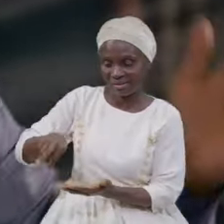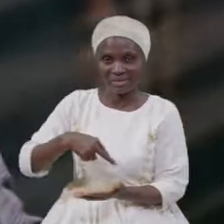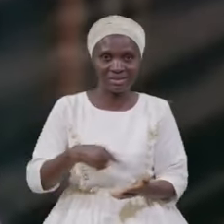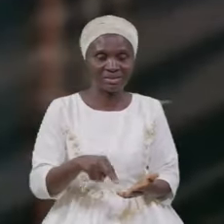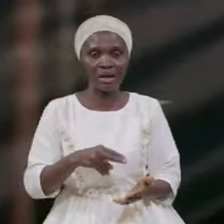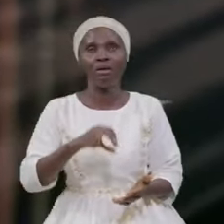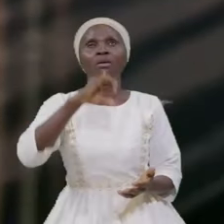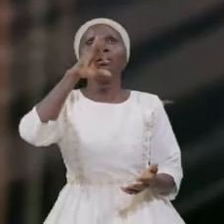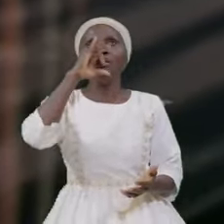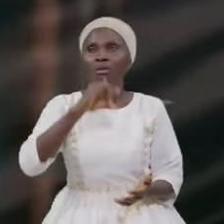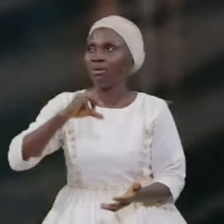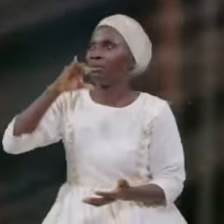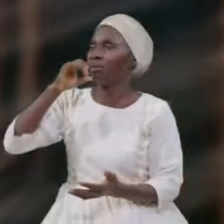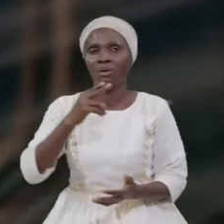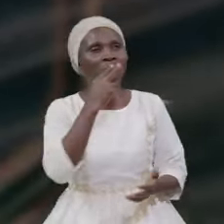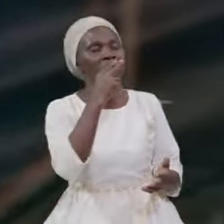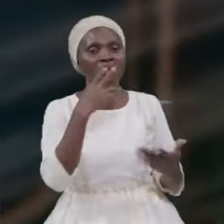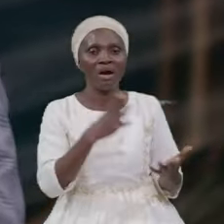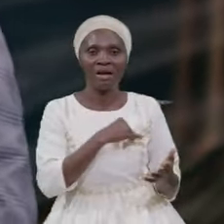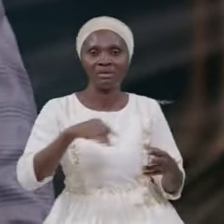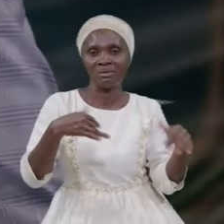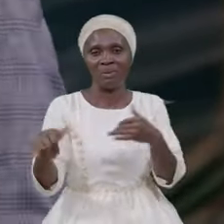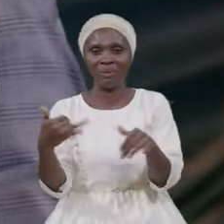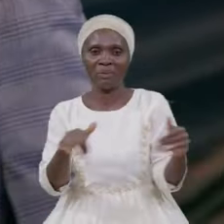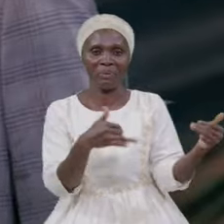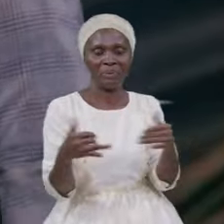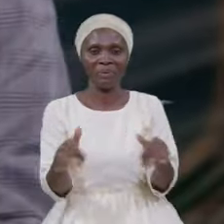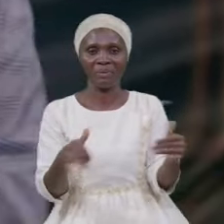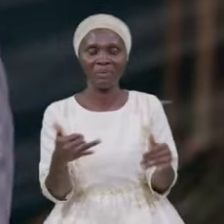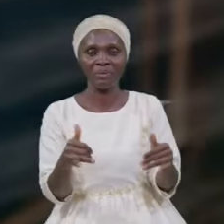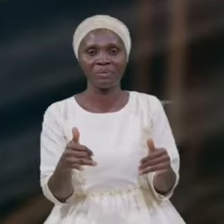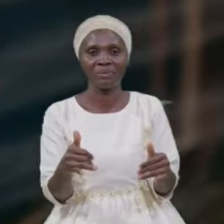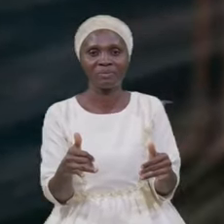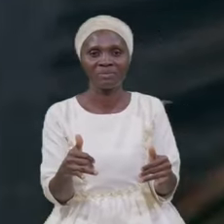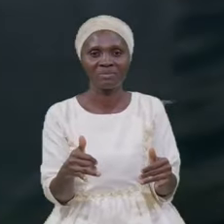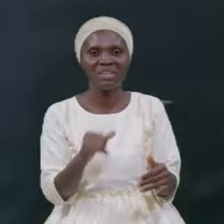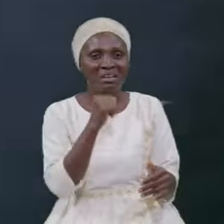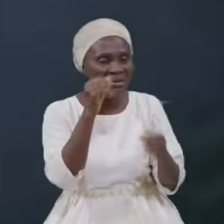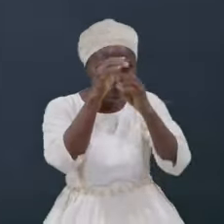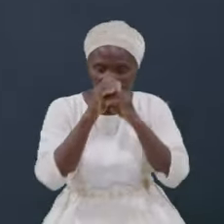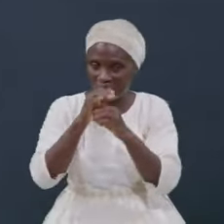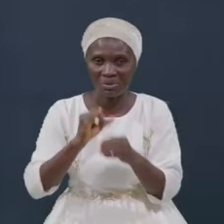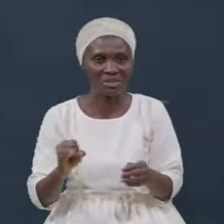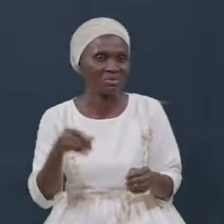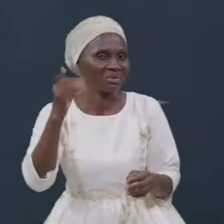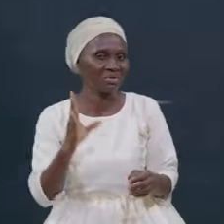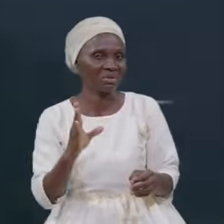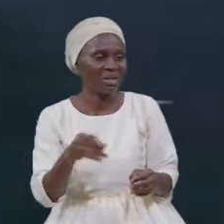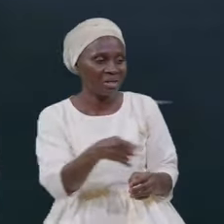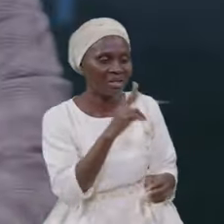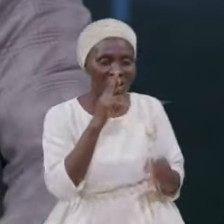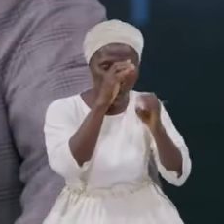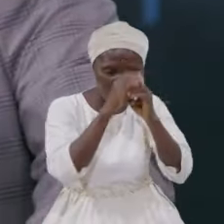ils balancent leurs fesses par-ci, par-là, mais ils n'adorent pas Dieu. Ils adoraient la chair. Et il n'y a pas